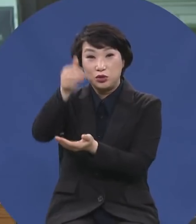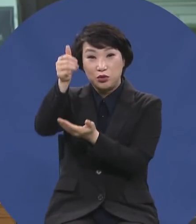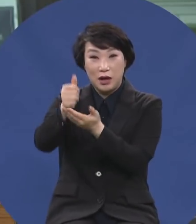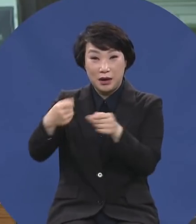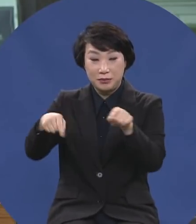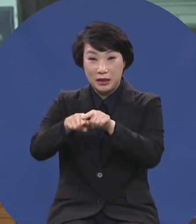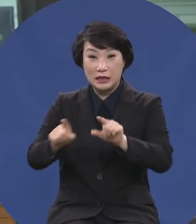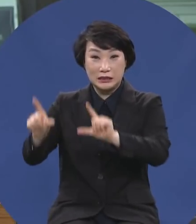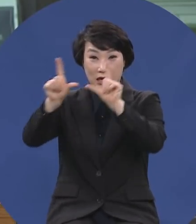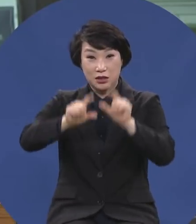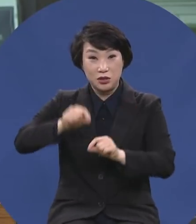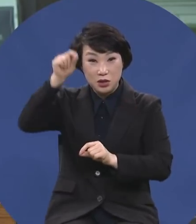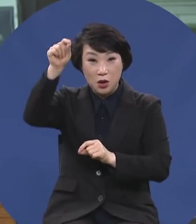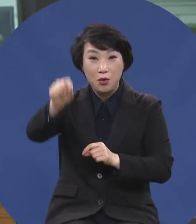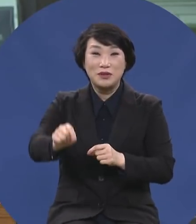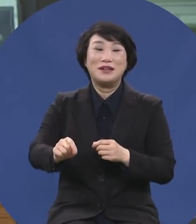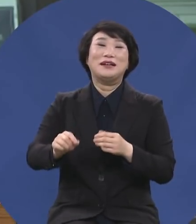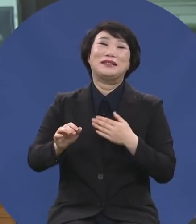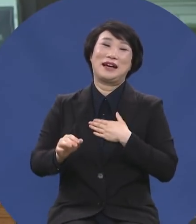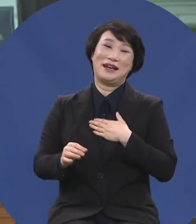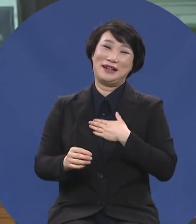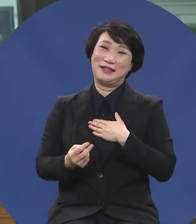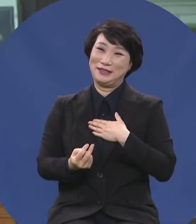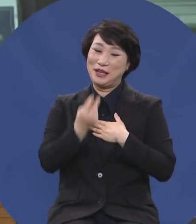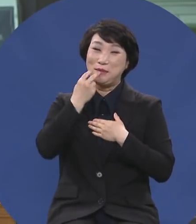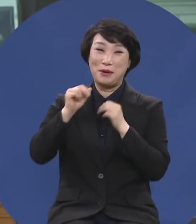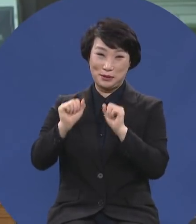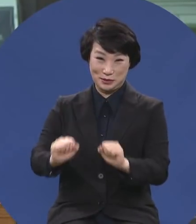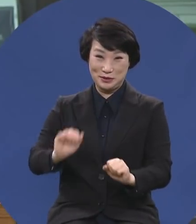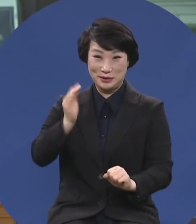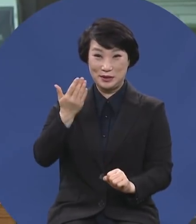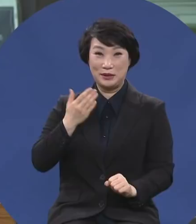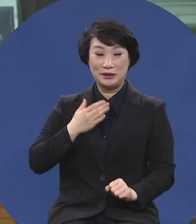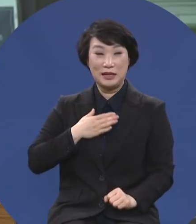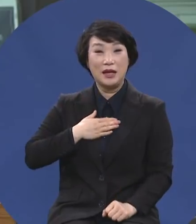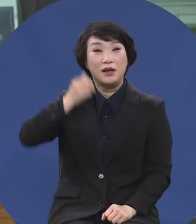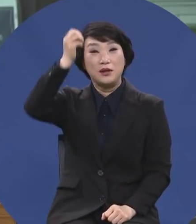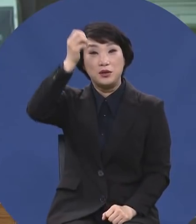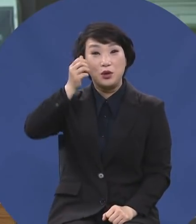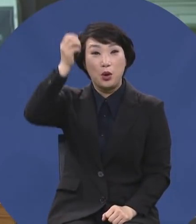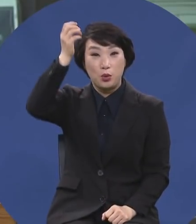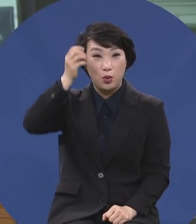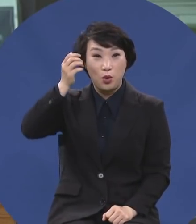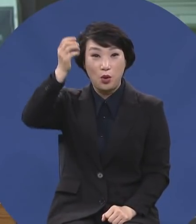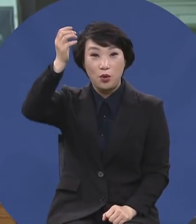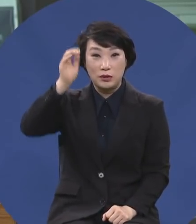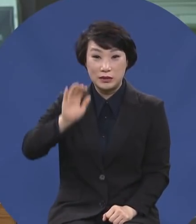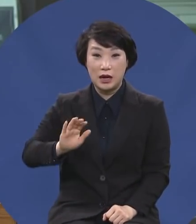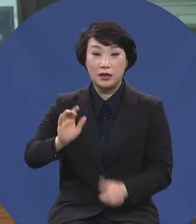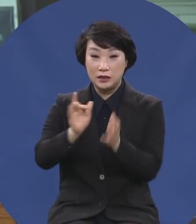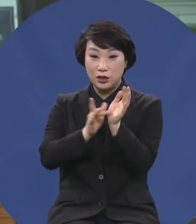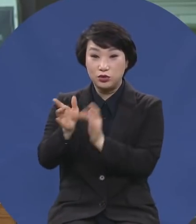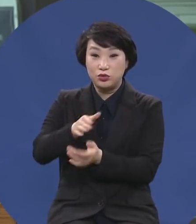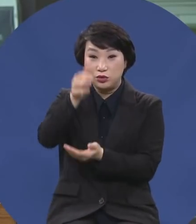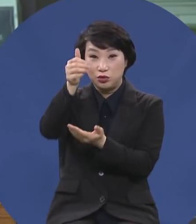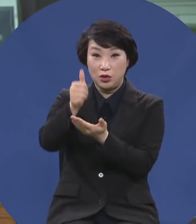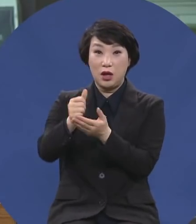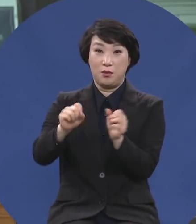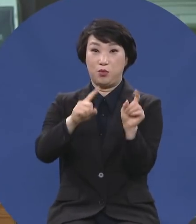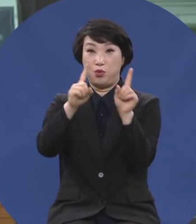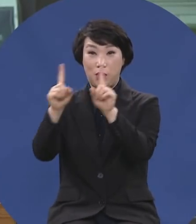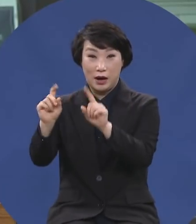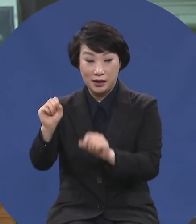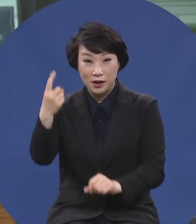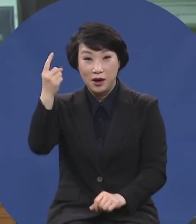영원히 살게 된 생명의 존재가 된 내 영혼, 그는 예수 그리스도의